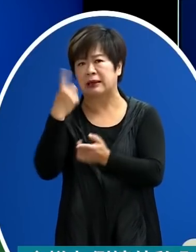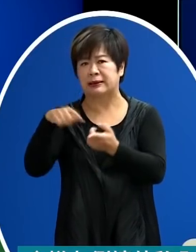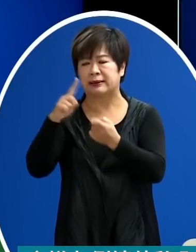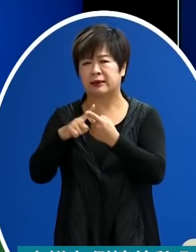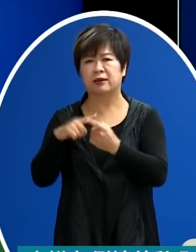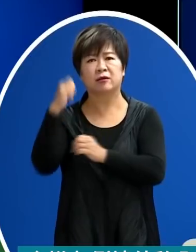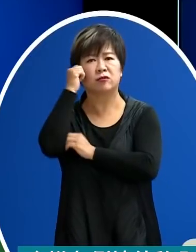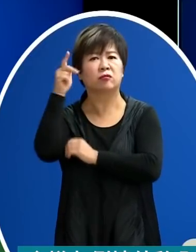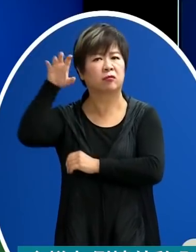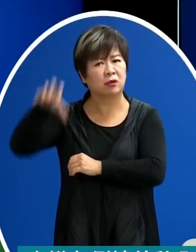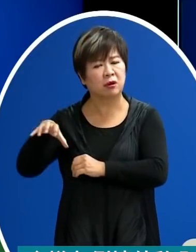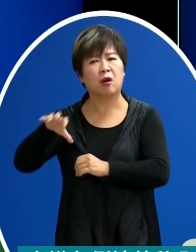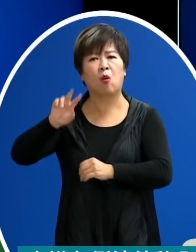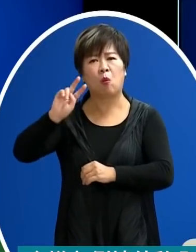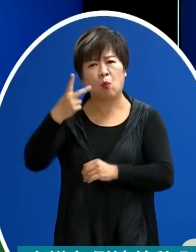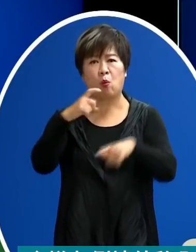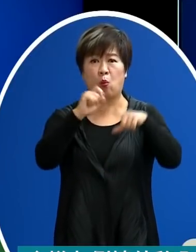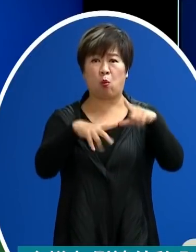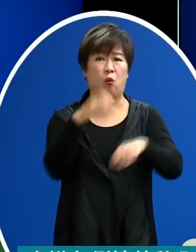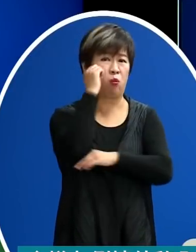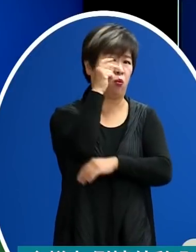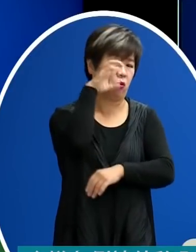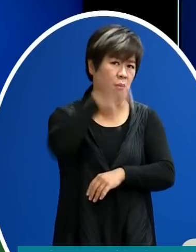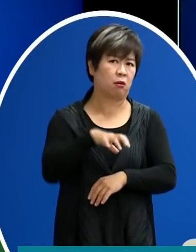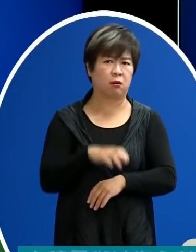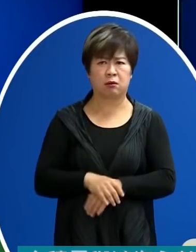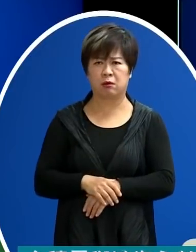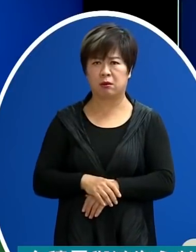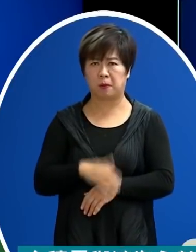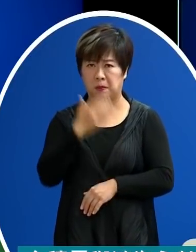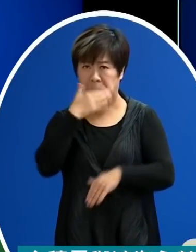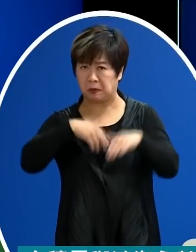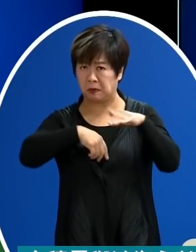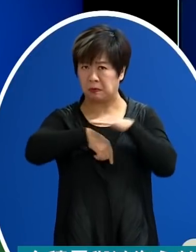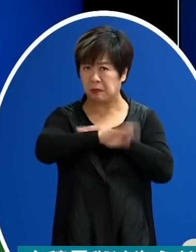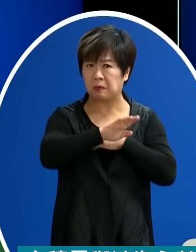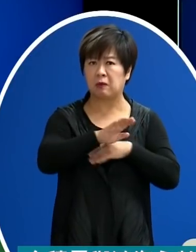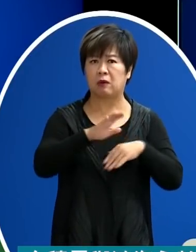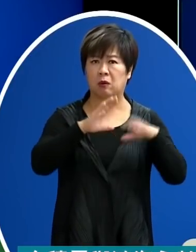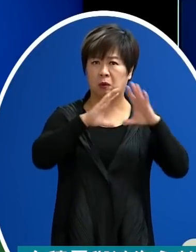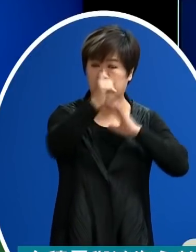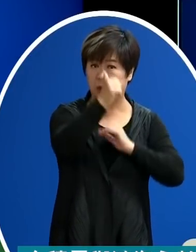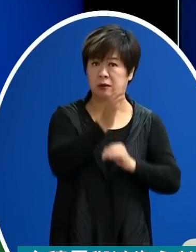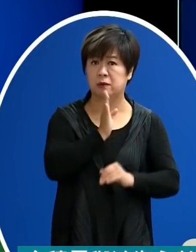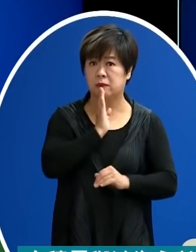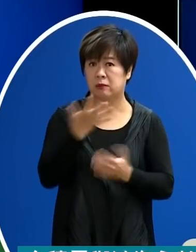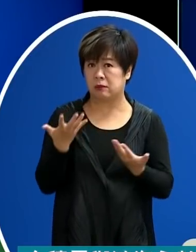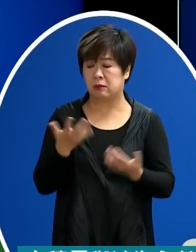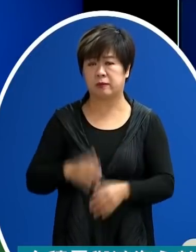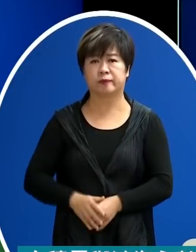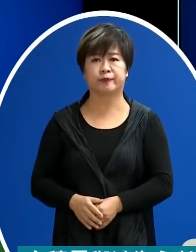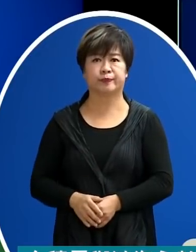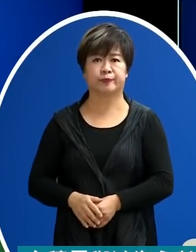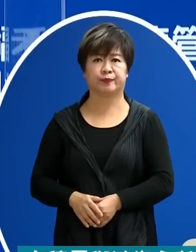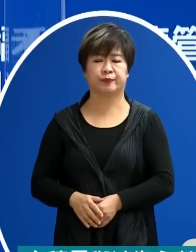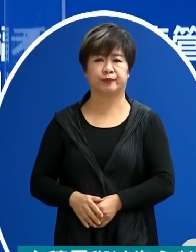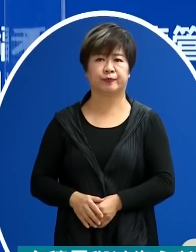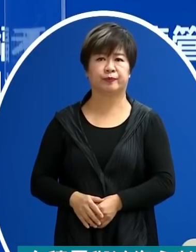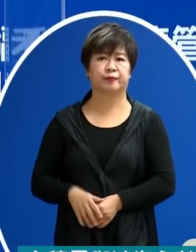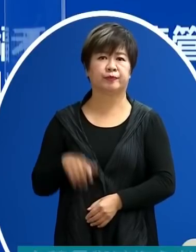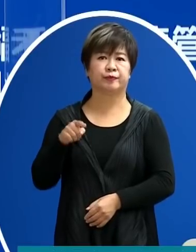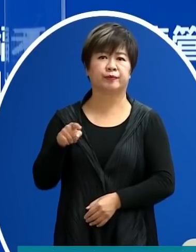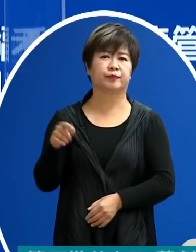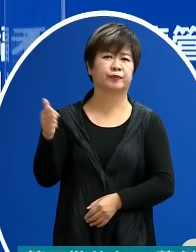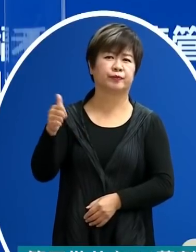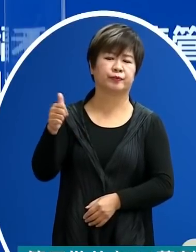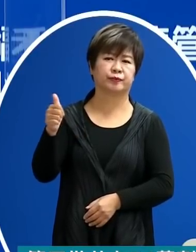要在防疫旅馆或公司宿舍，他是不是回家了？这方面也有相关的掌握吗？谢谢。 有这个，现在目前